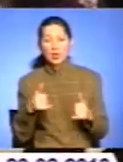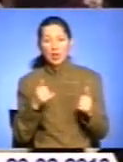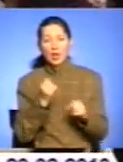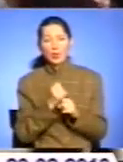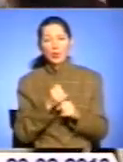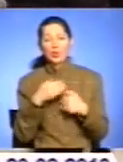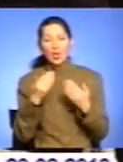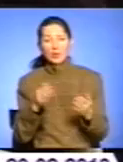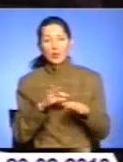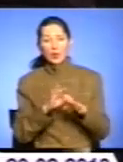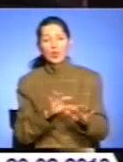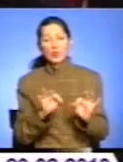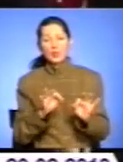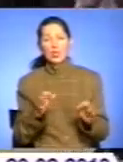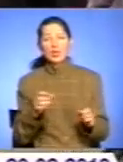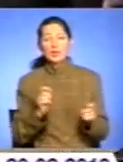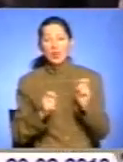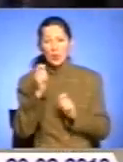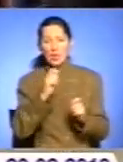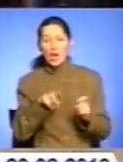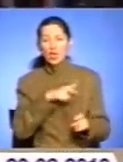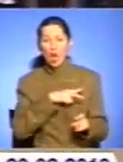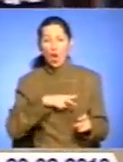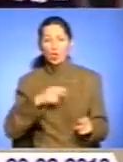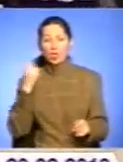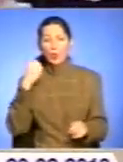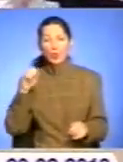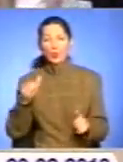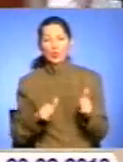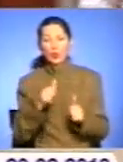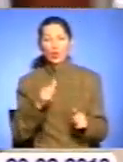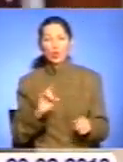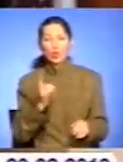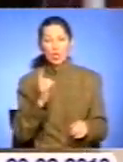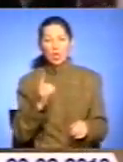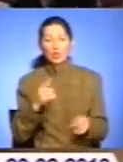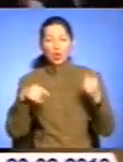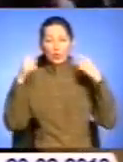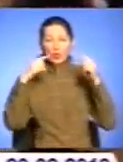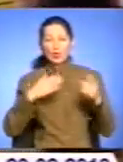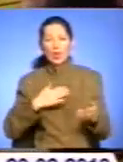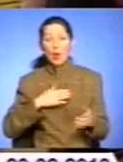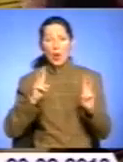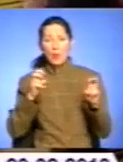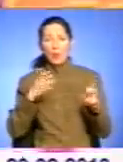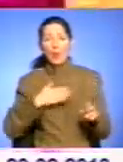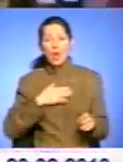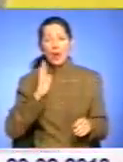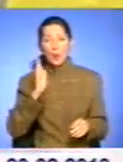інформаційні семінари та нагородили переможців конкурсу дитячої творчості «Моя майбутня професія».